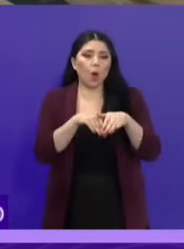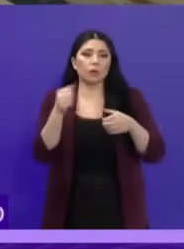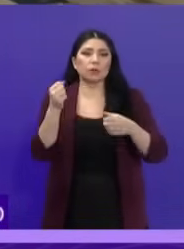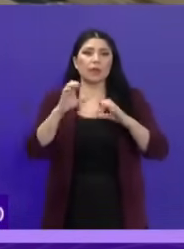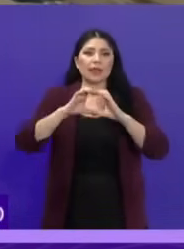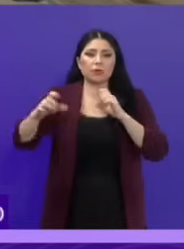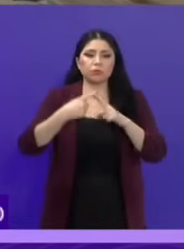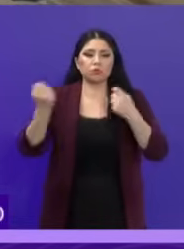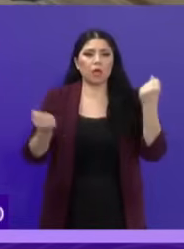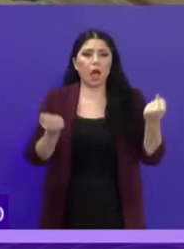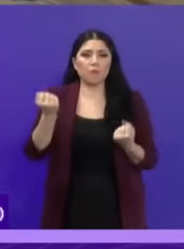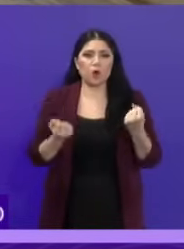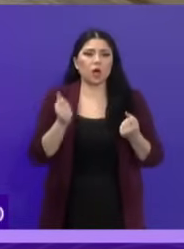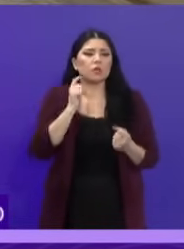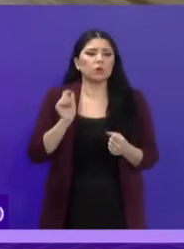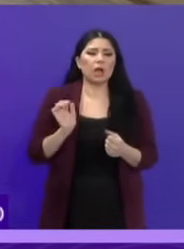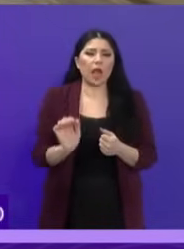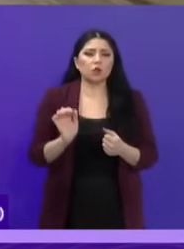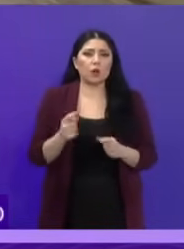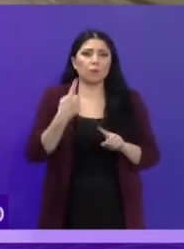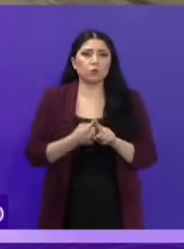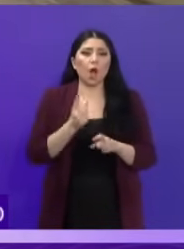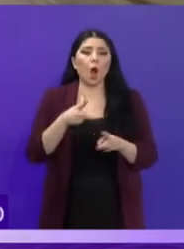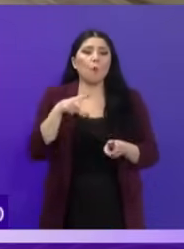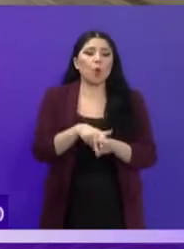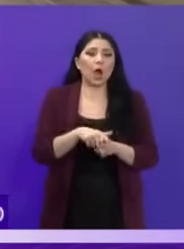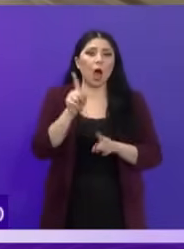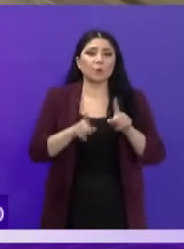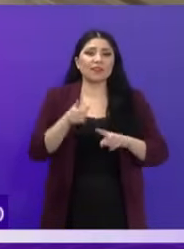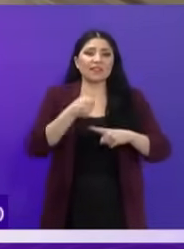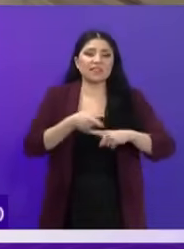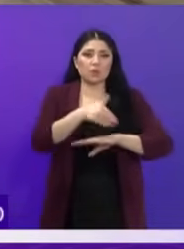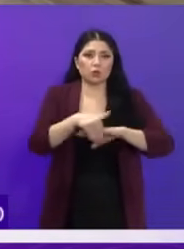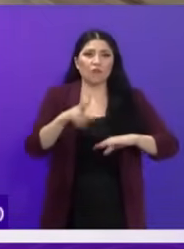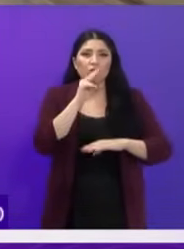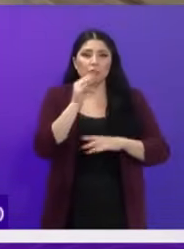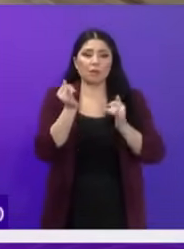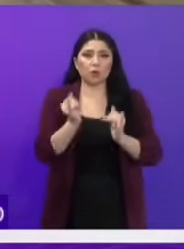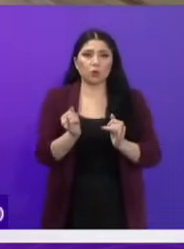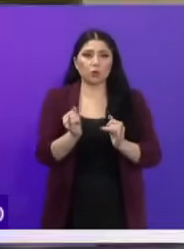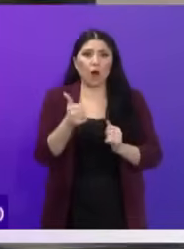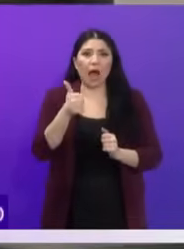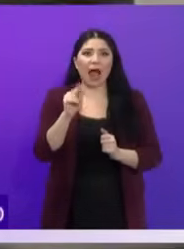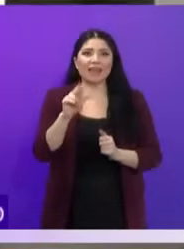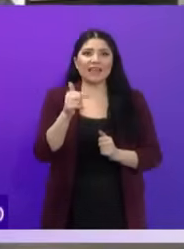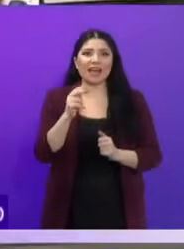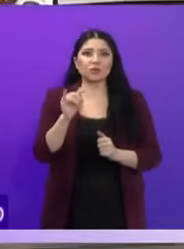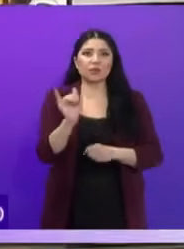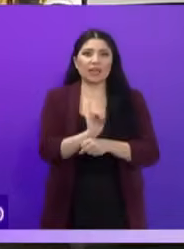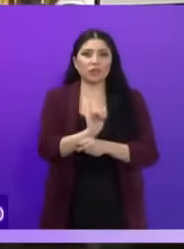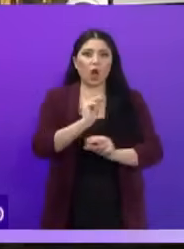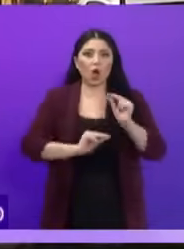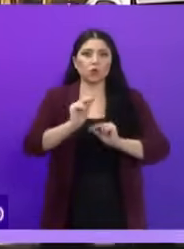și claxonează, au blocat și intersecții și stăm de vorbă acum cu Alina Crețu, directorul